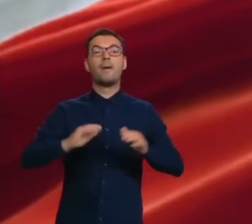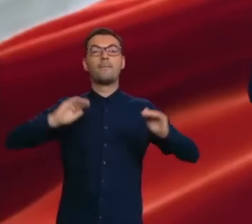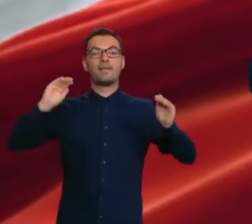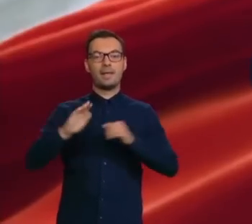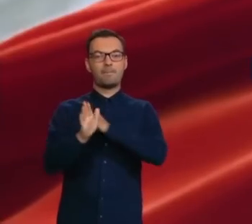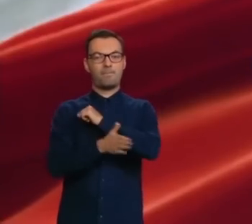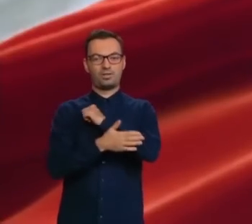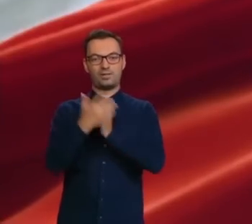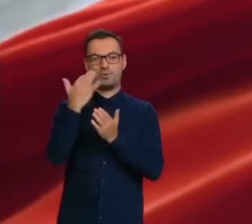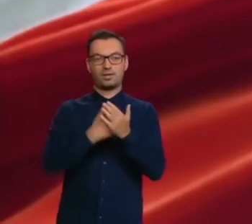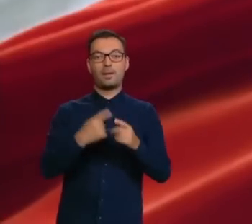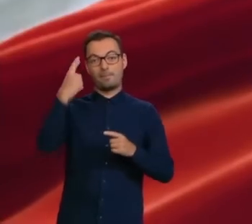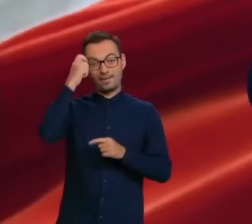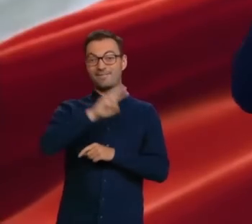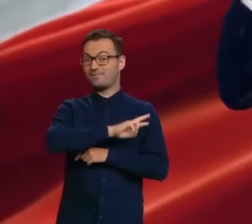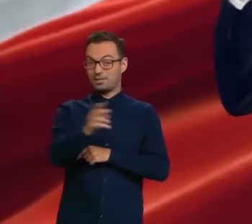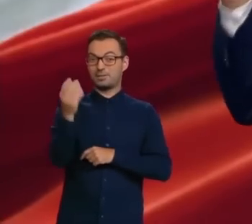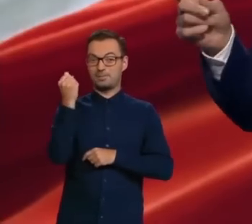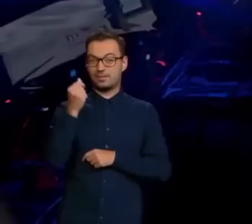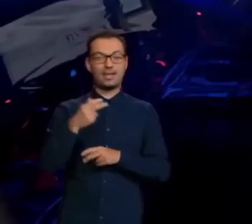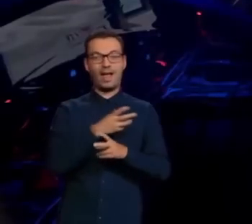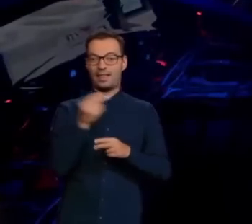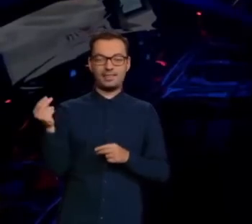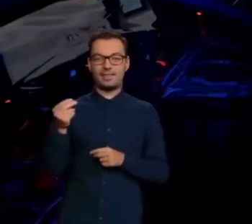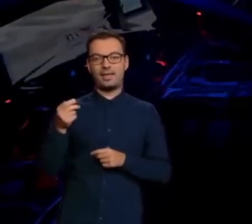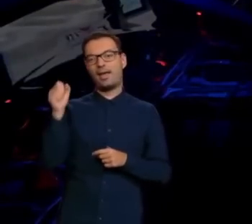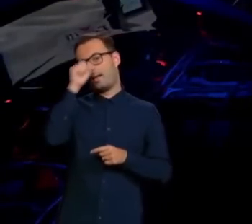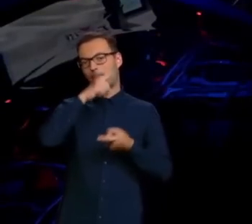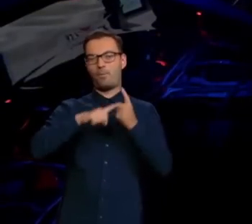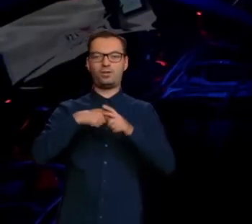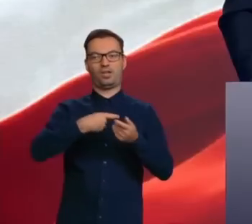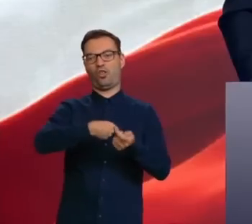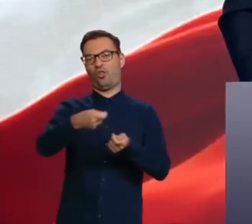programową. Powtórzę, to wasze pieniądze, a nie konfety polityków.